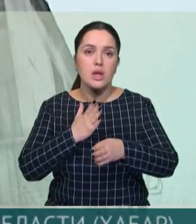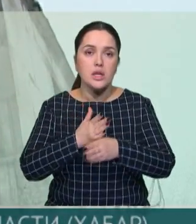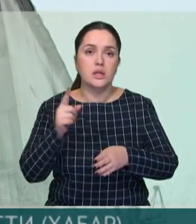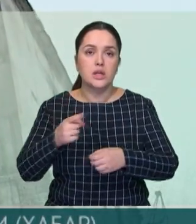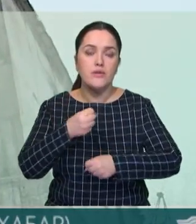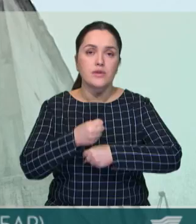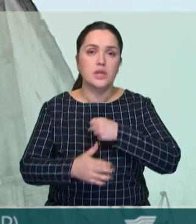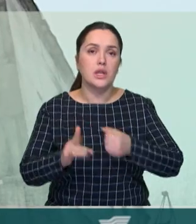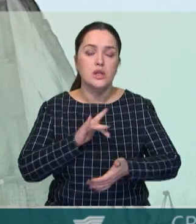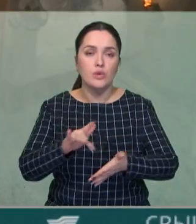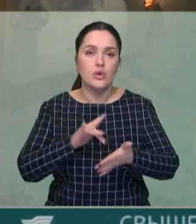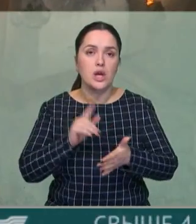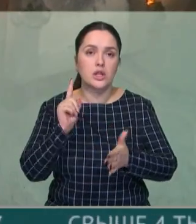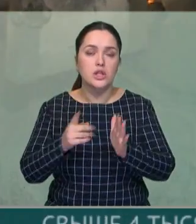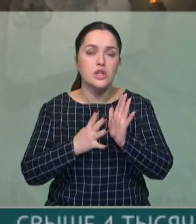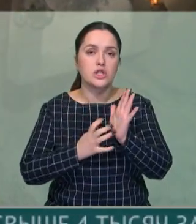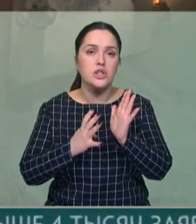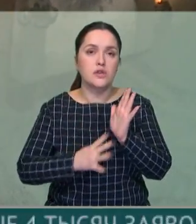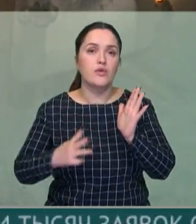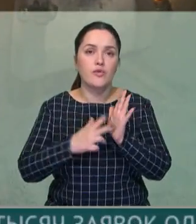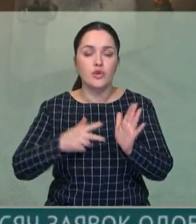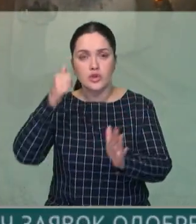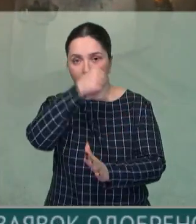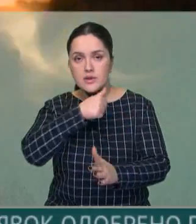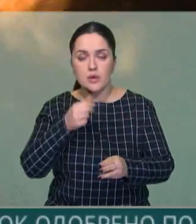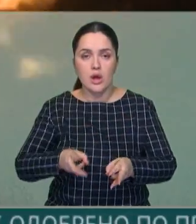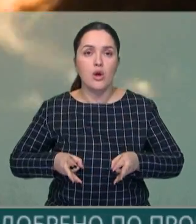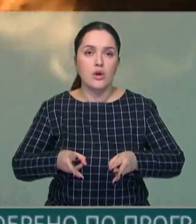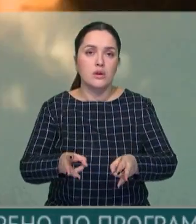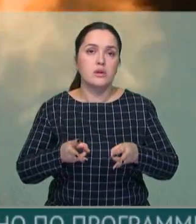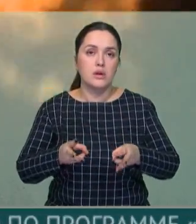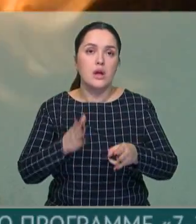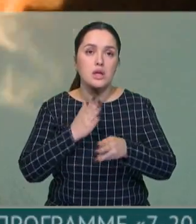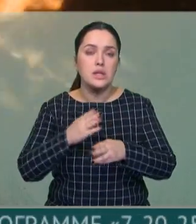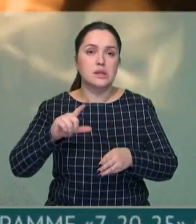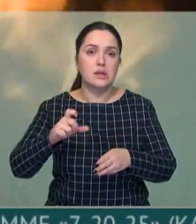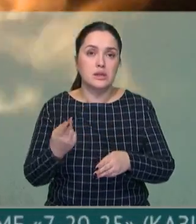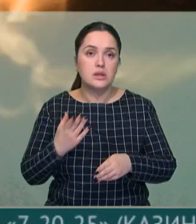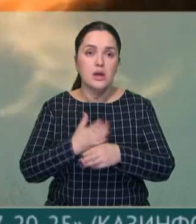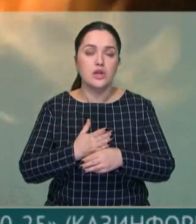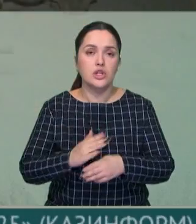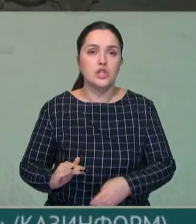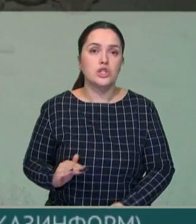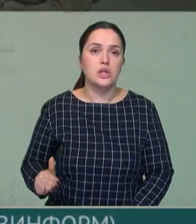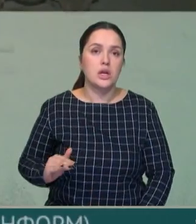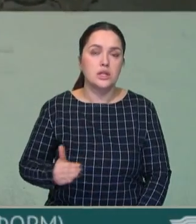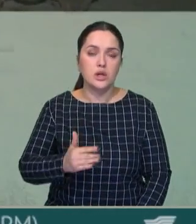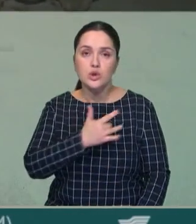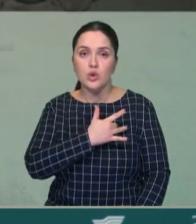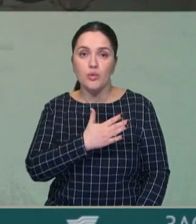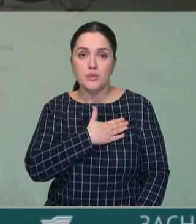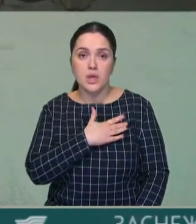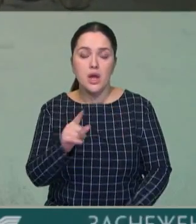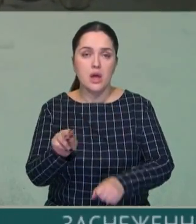социальные объекты в центре города. С 1998 года котельная находится в частной собственности. С тех